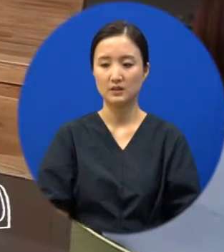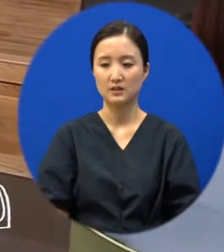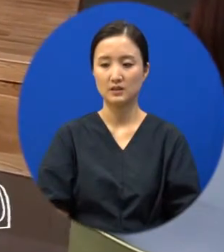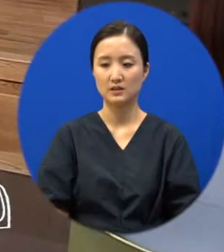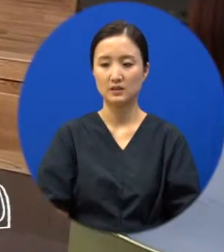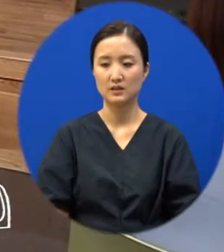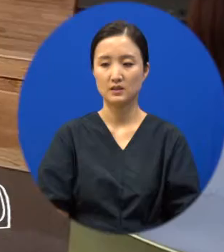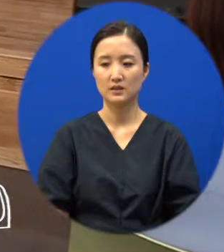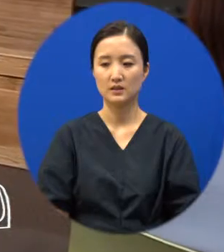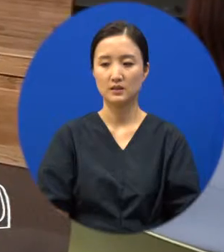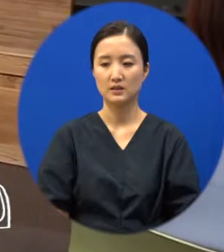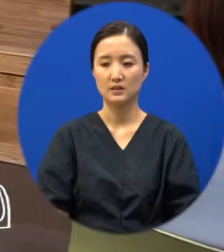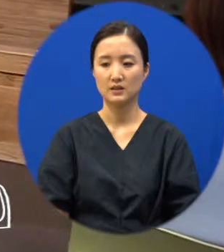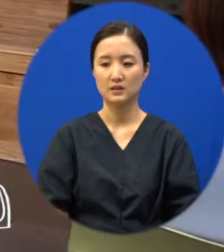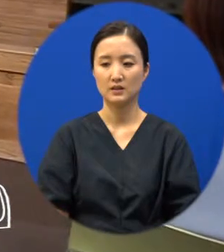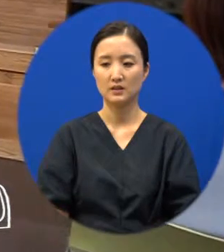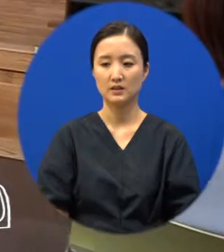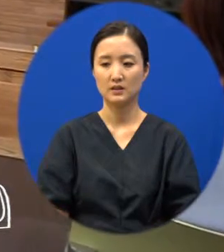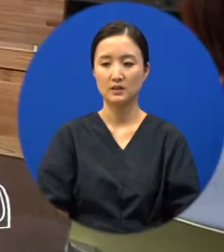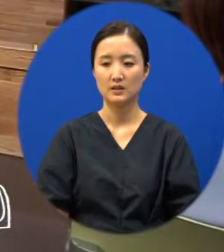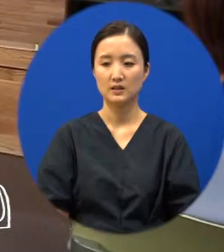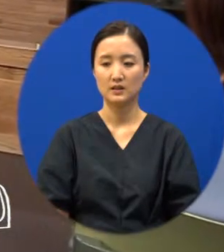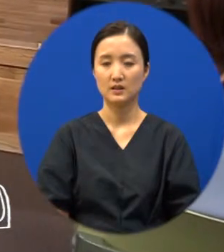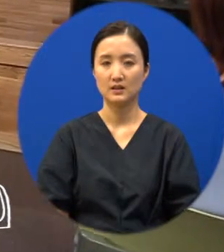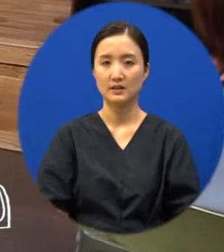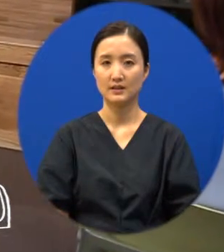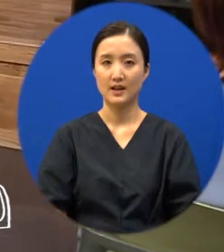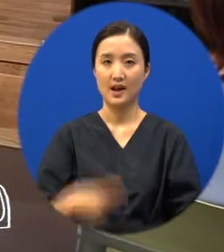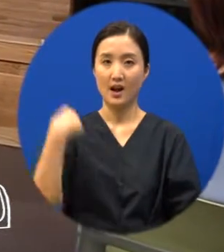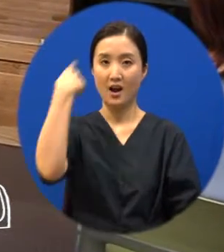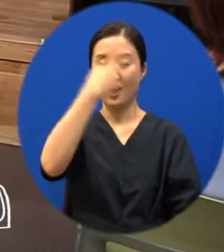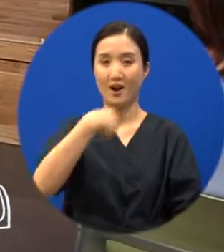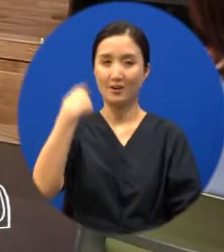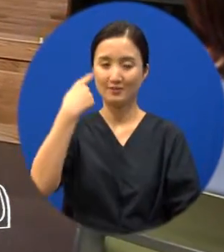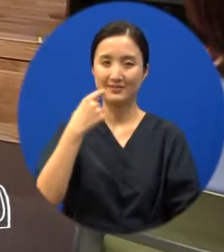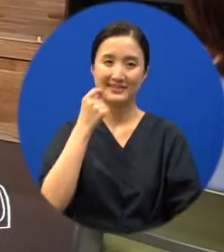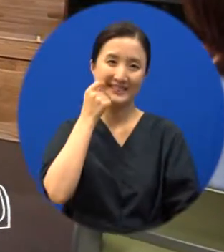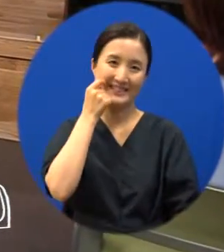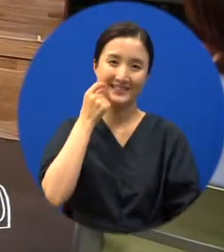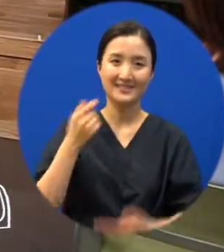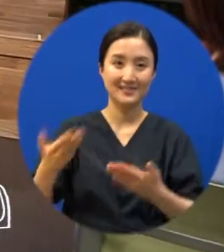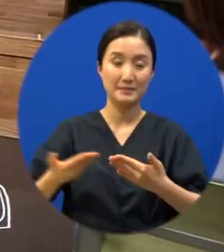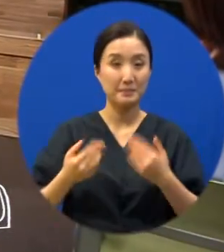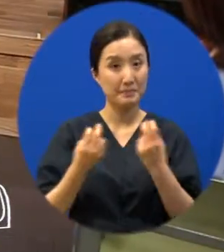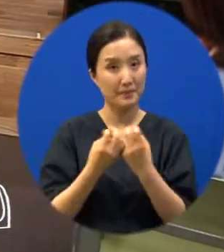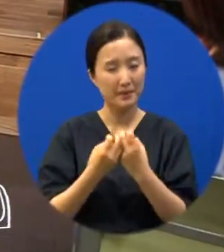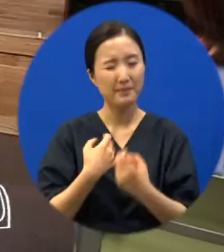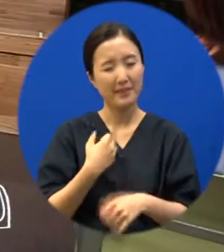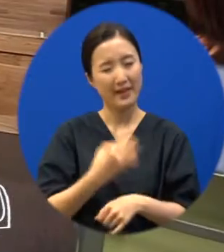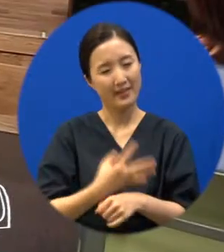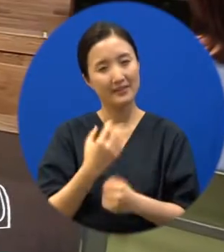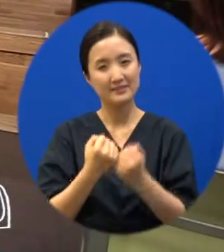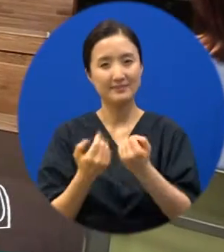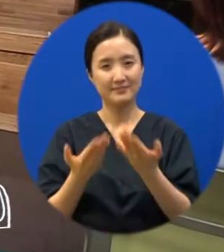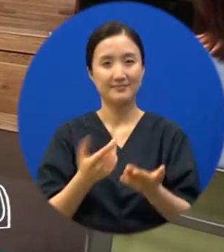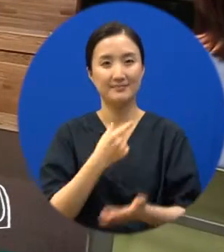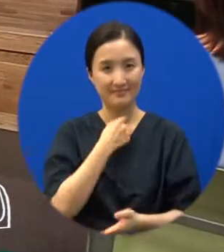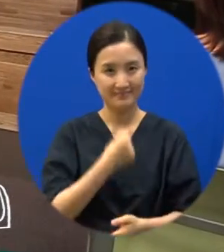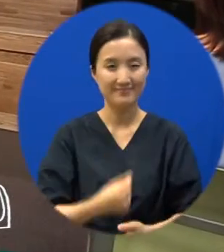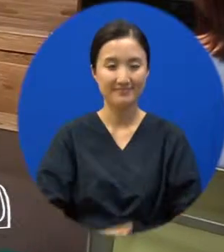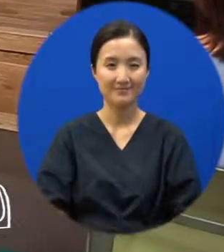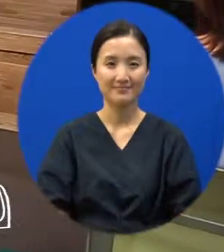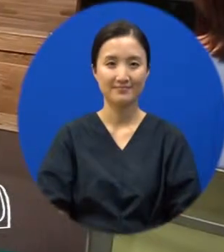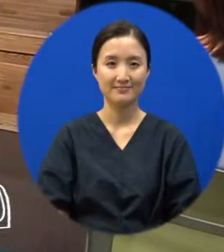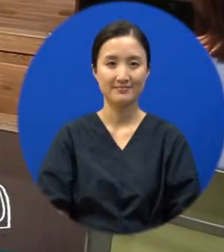호감을 주는 모습에 대해서 좀 간략하게 설명을 드리려고 하는데요. 분명히